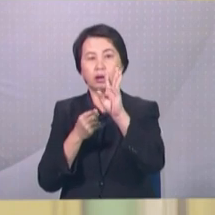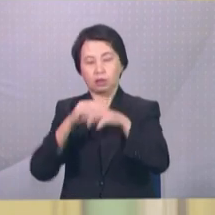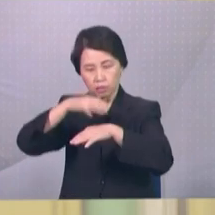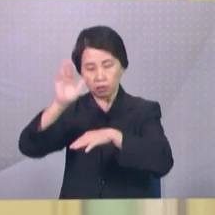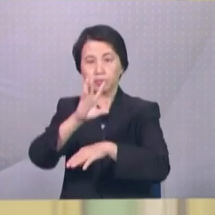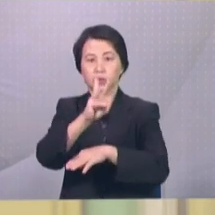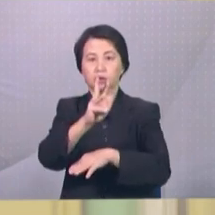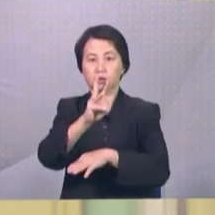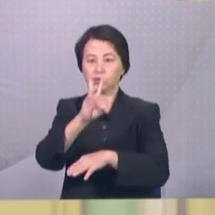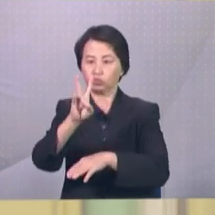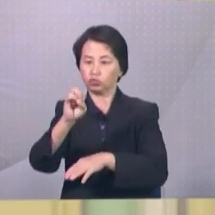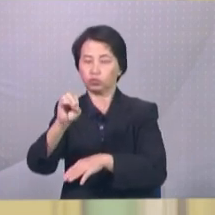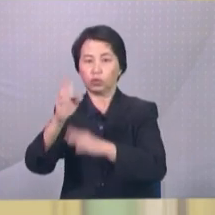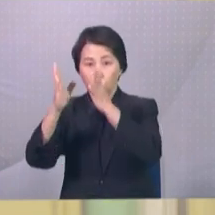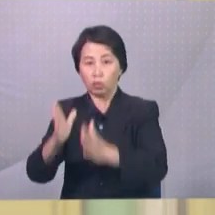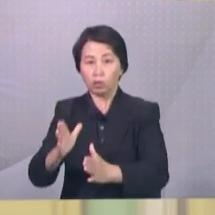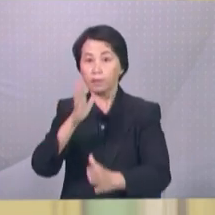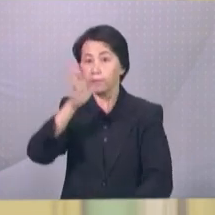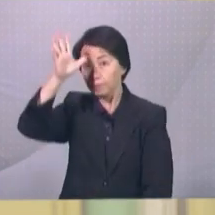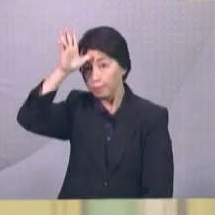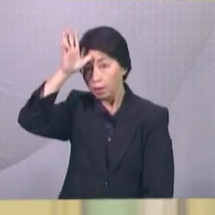lebih 670 orang ibu bapa